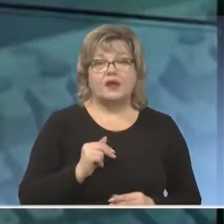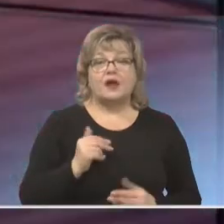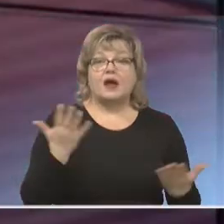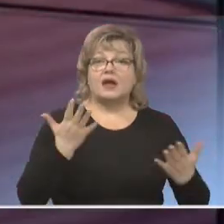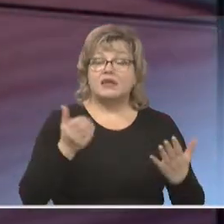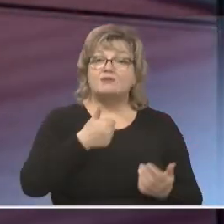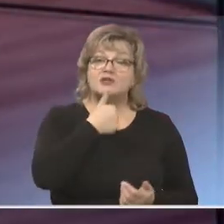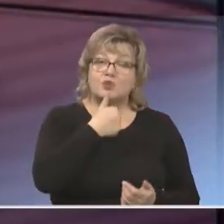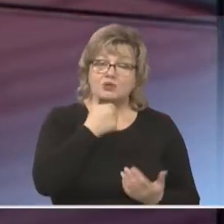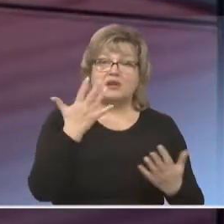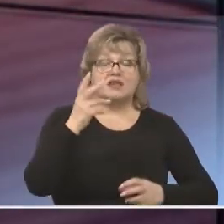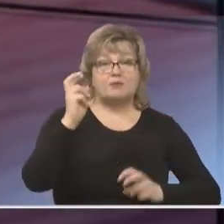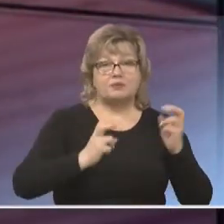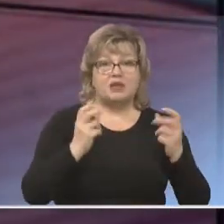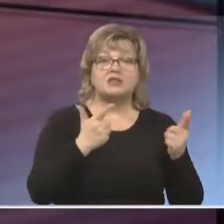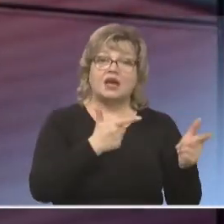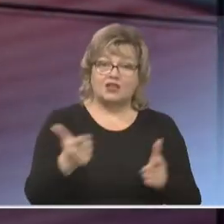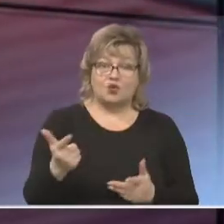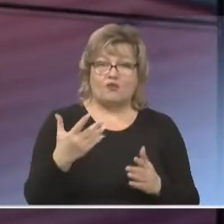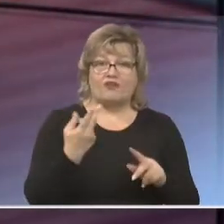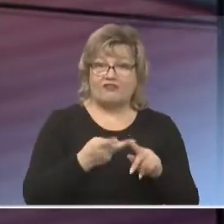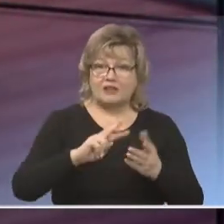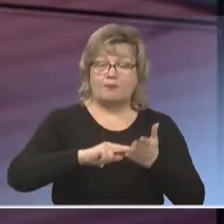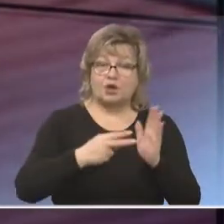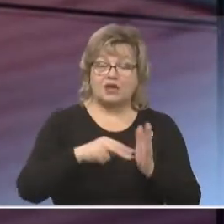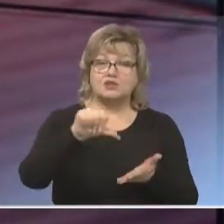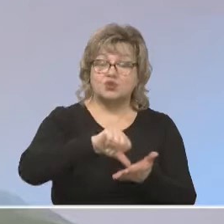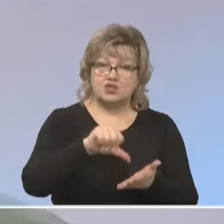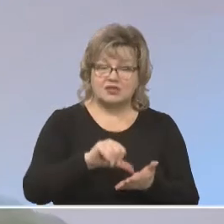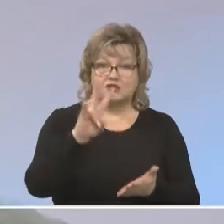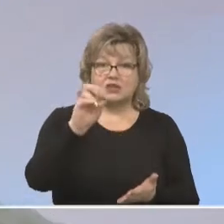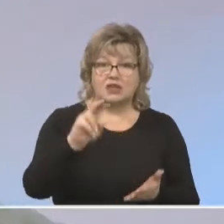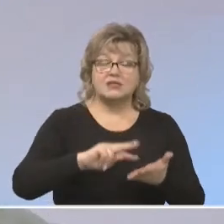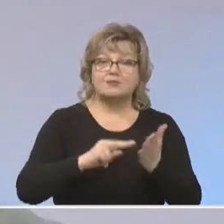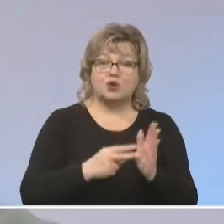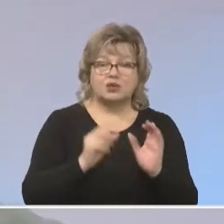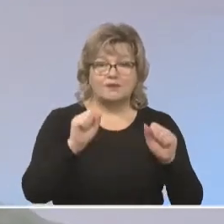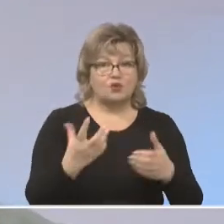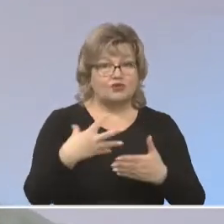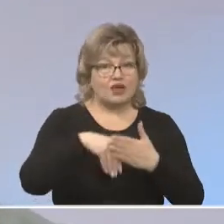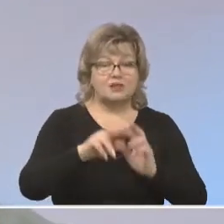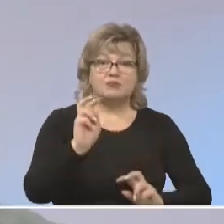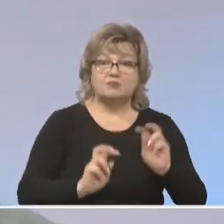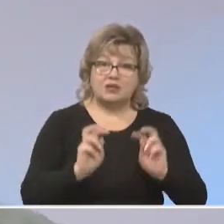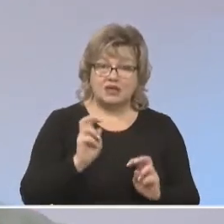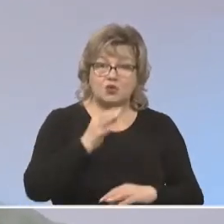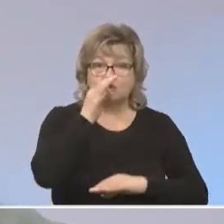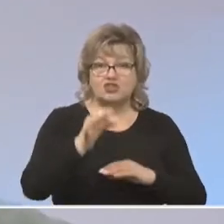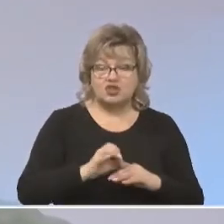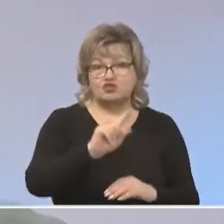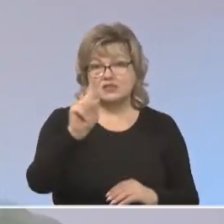Какие предприятия уже готовы в нем участвовать? В нацпроект могут входить предприятия,